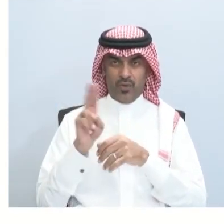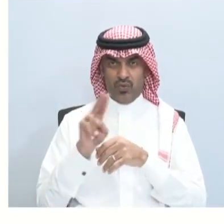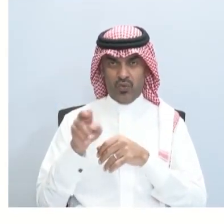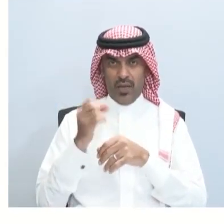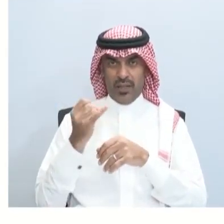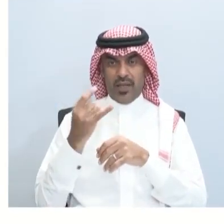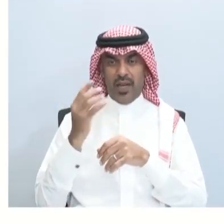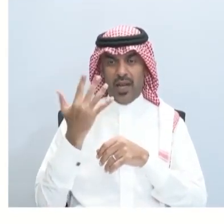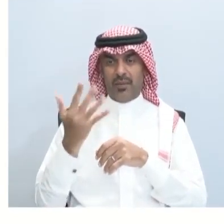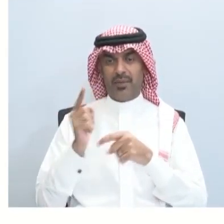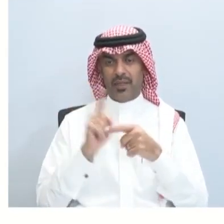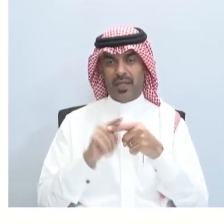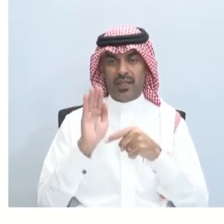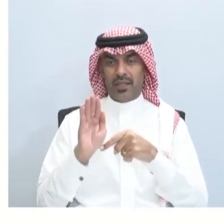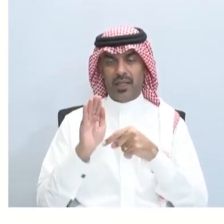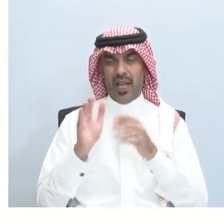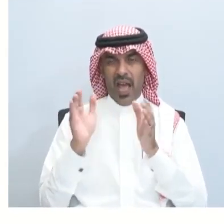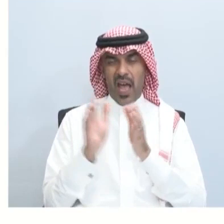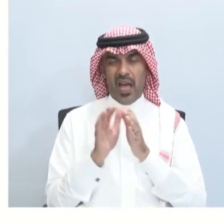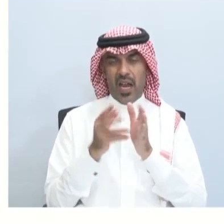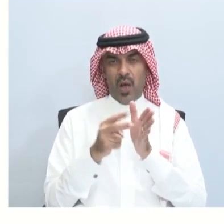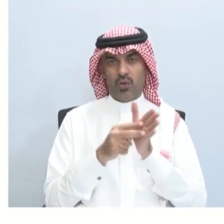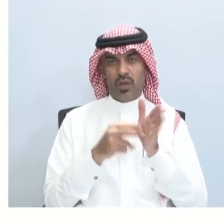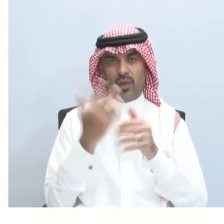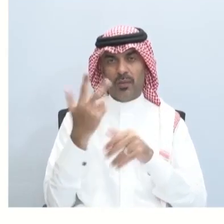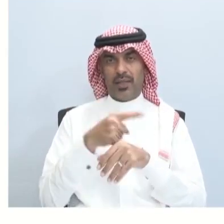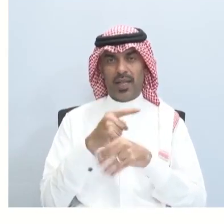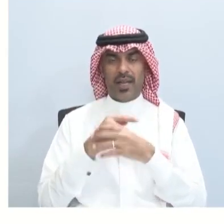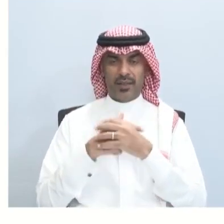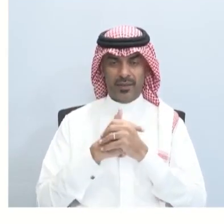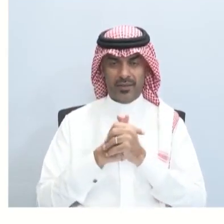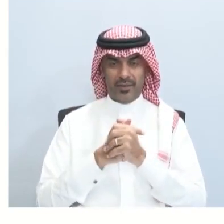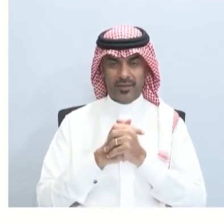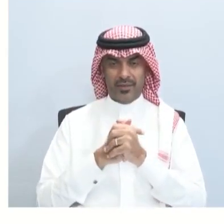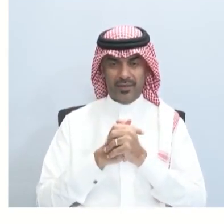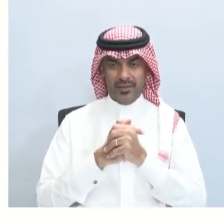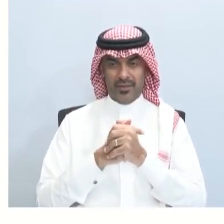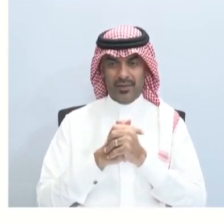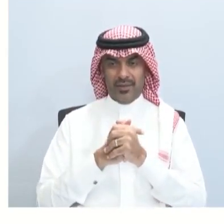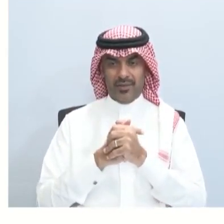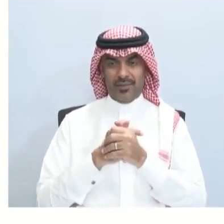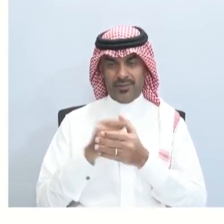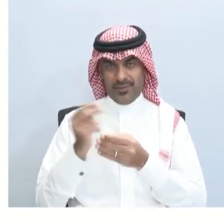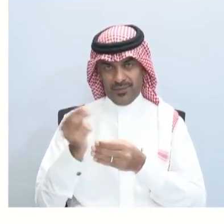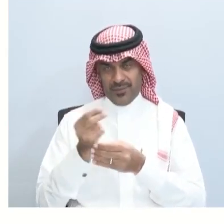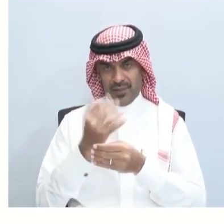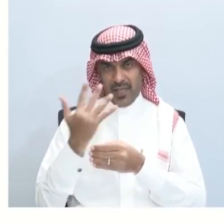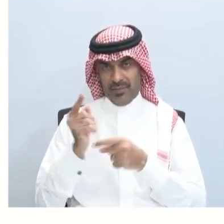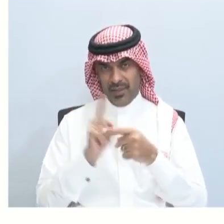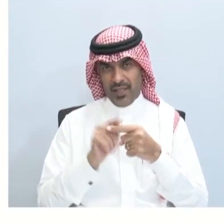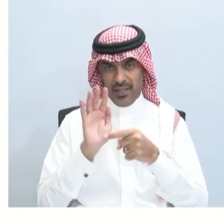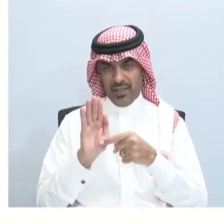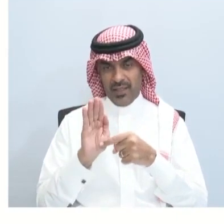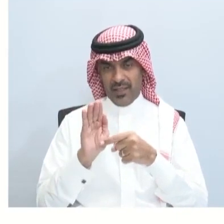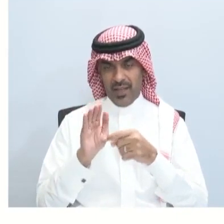خمسه زائد سين اقل من او تساوي ثمانيه عشر نكتب المتباينه خمسه زائد